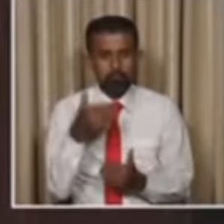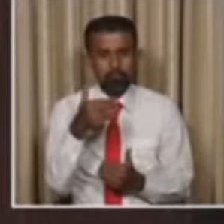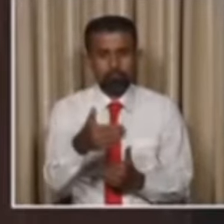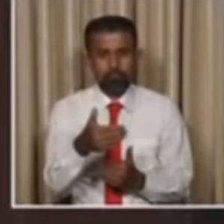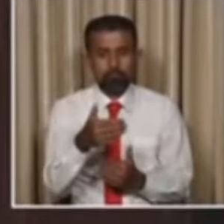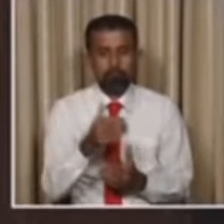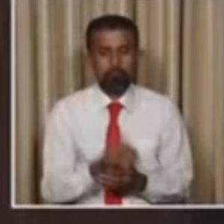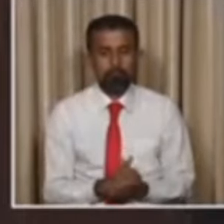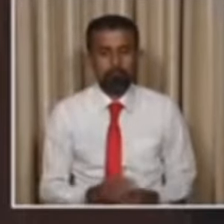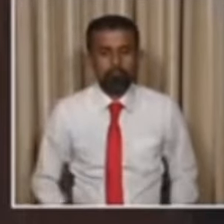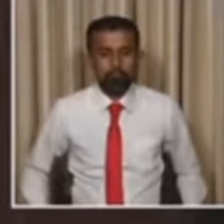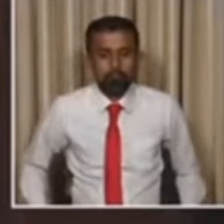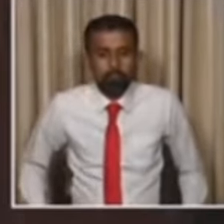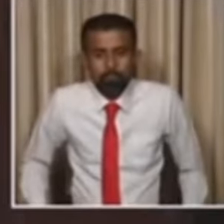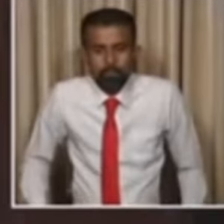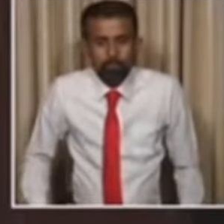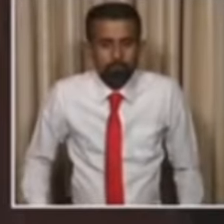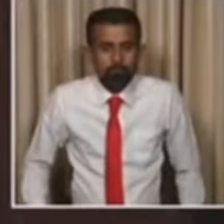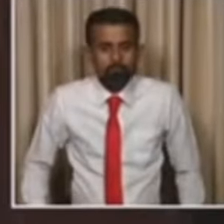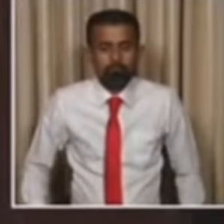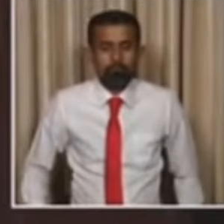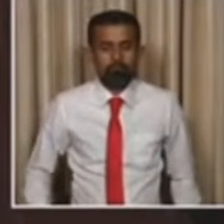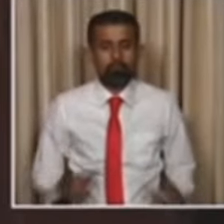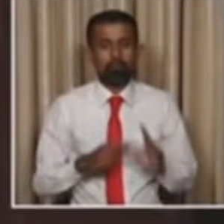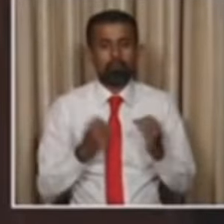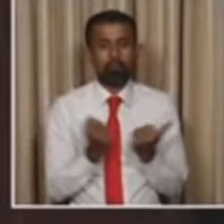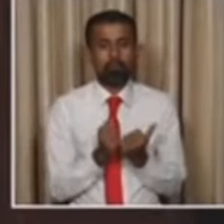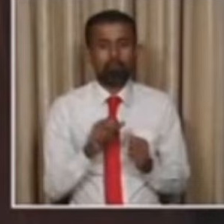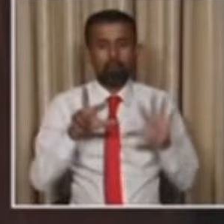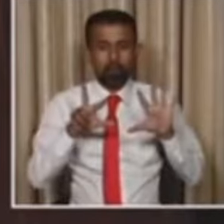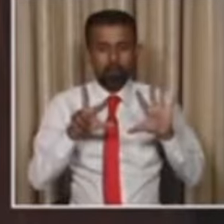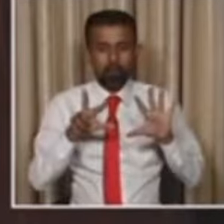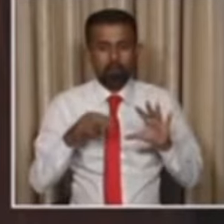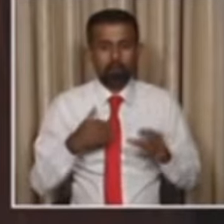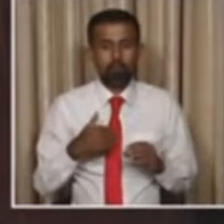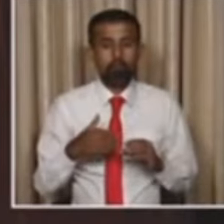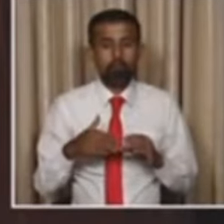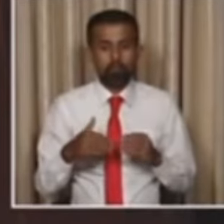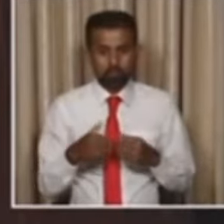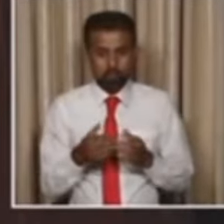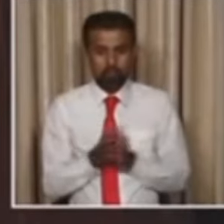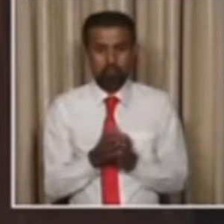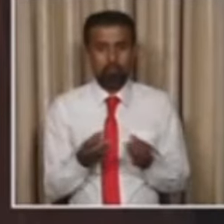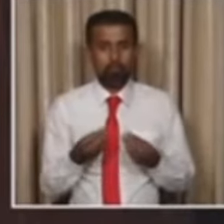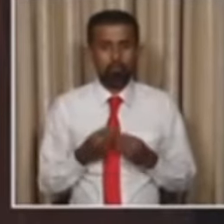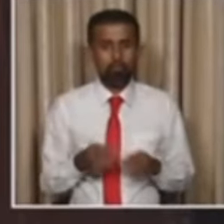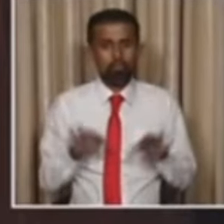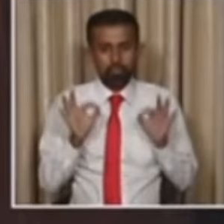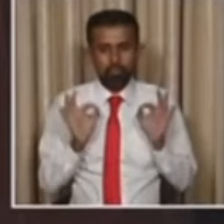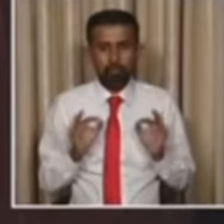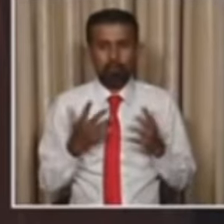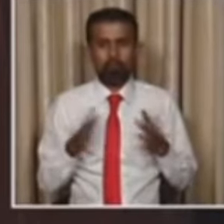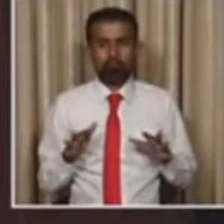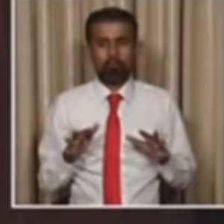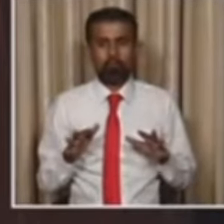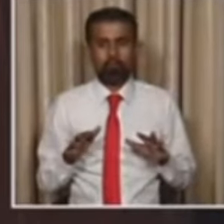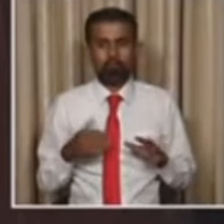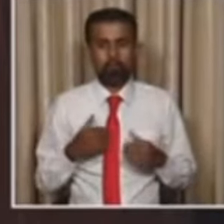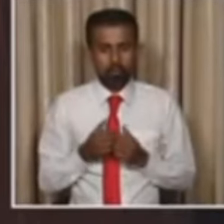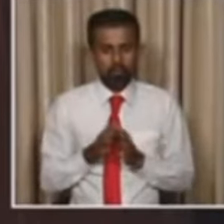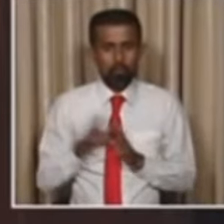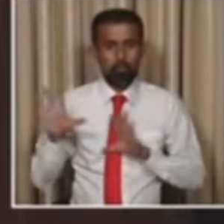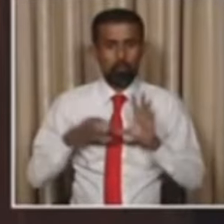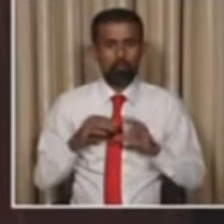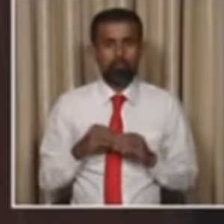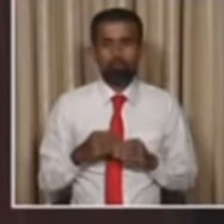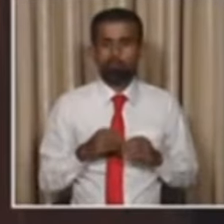එතුමා අප්‍රේල් මාසේ 8 වෙනිදා තමන්ට ලැබිච්ච නන්දන මුණසිංහ මැතිතුම තමන්ගේ කාර්ය හරියාකාරව කළද තමන්ට ආපු තොරතුරු ඒ අනුව බෙදාහැරලා